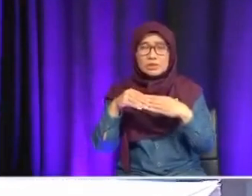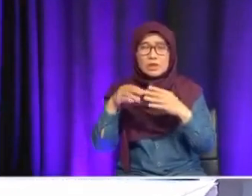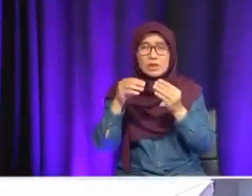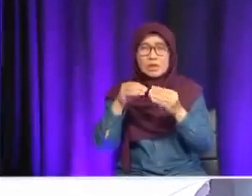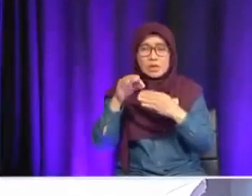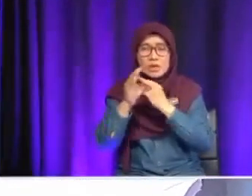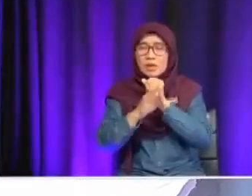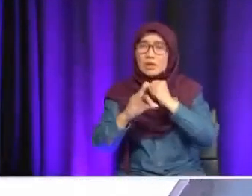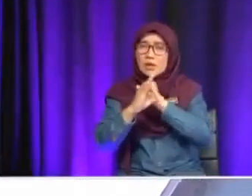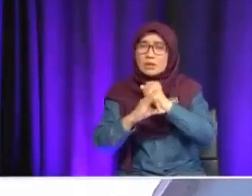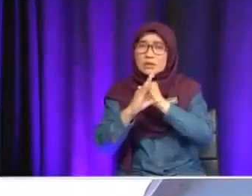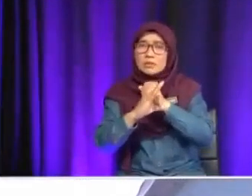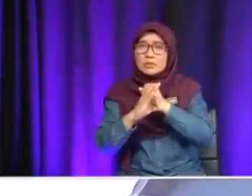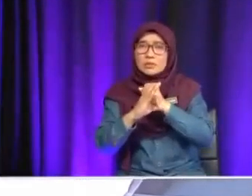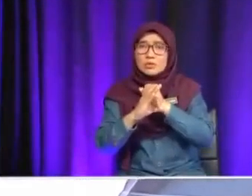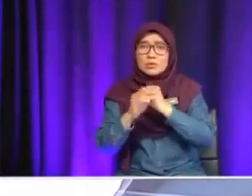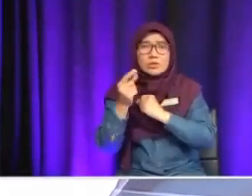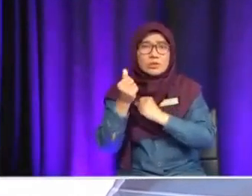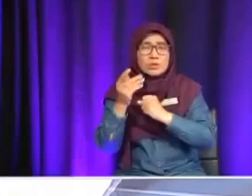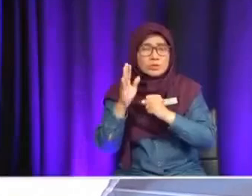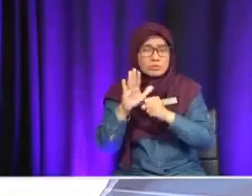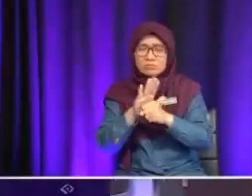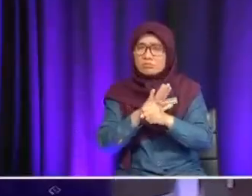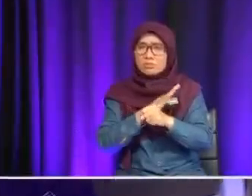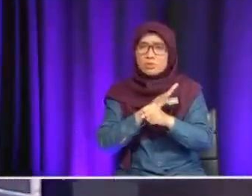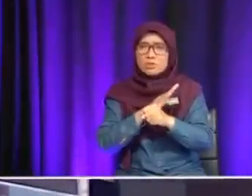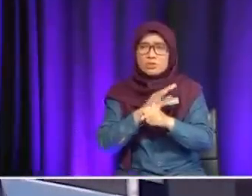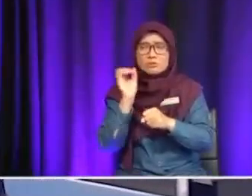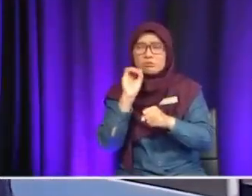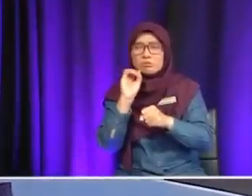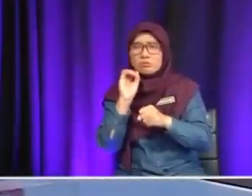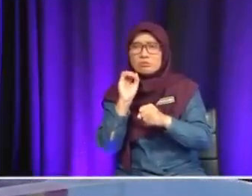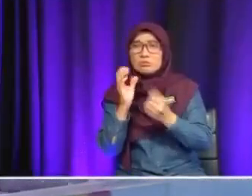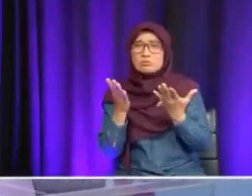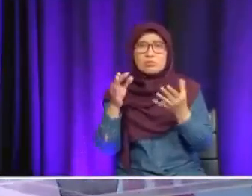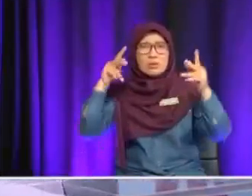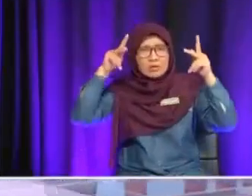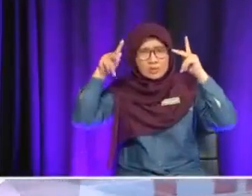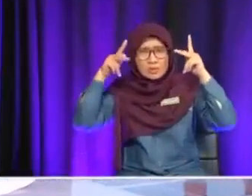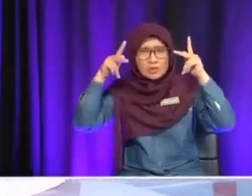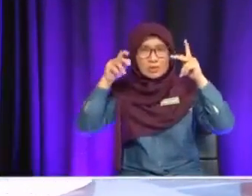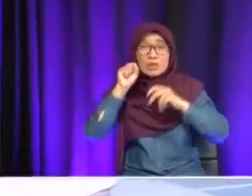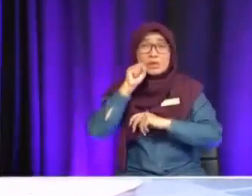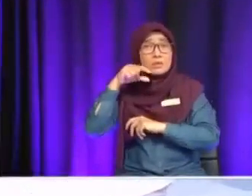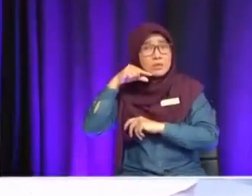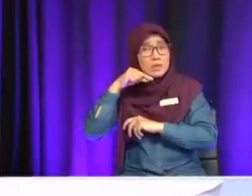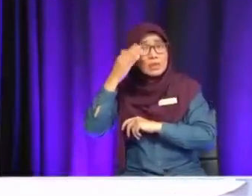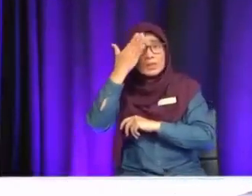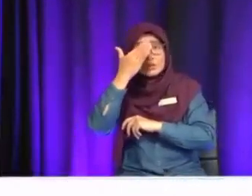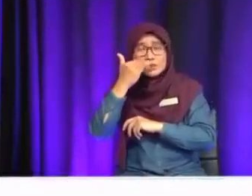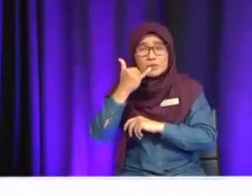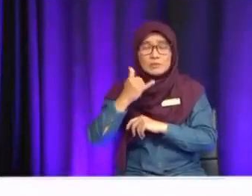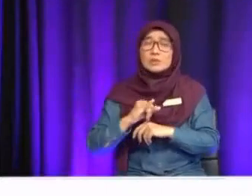ni. Aduhai, cukup ke tak cukup ni? Aduh, pening betul lah. Syafika, kenapa tu?